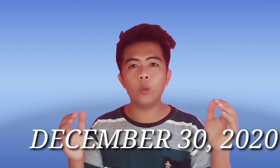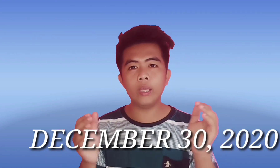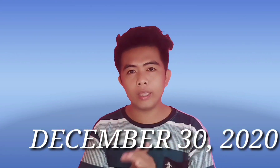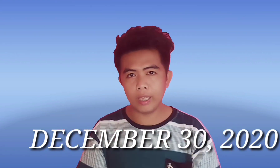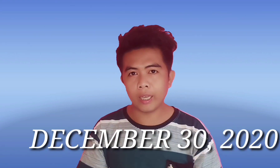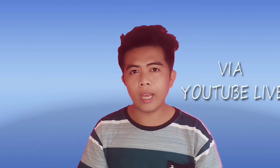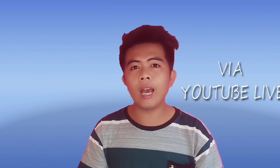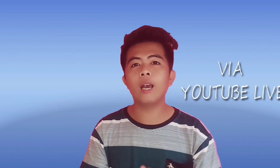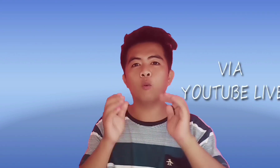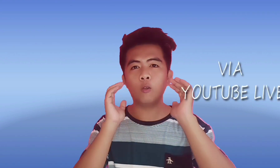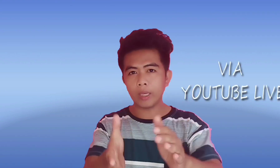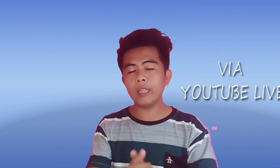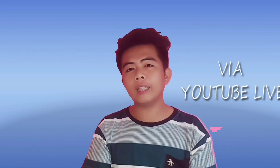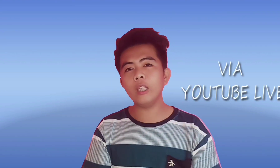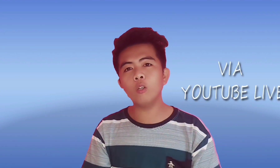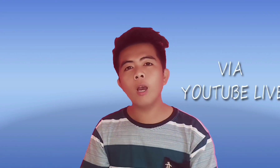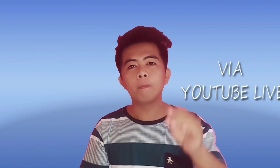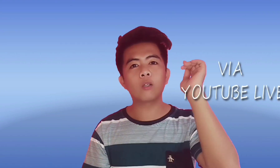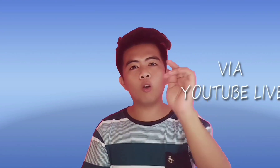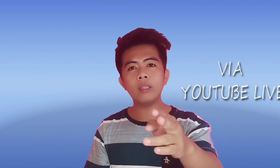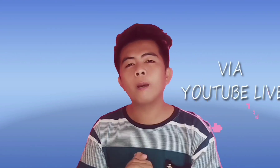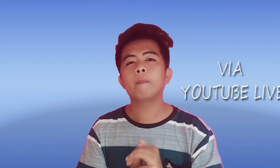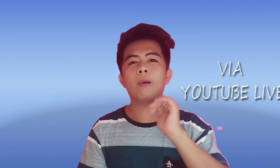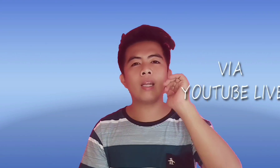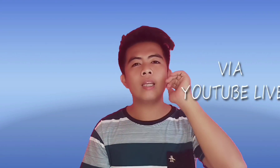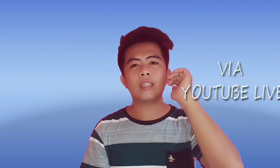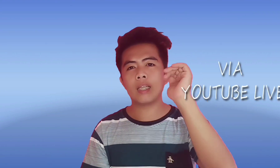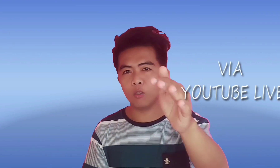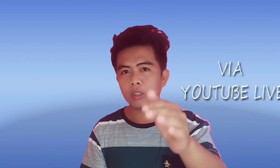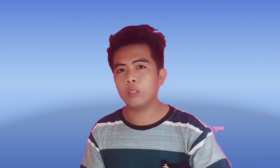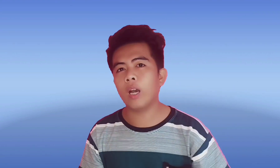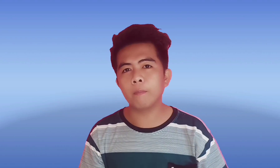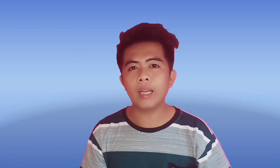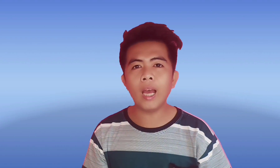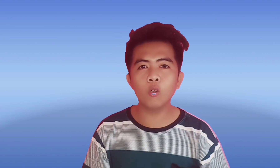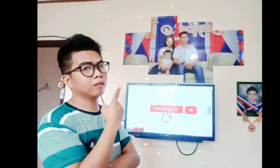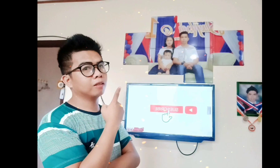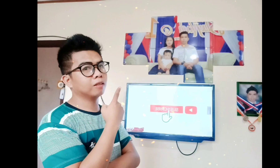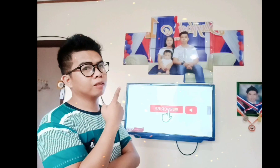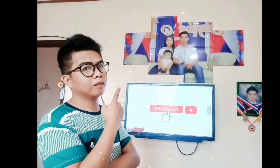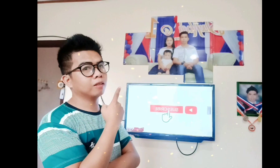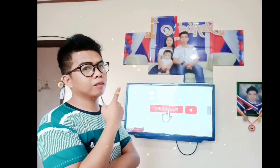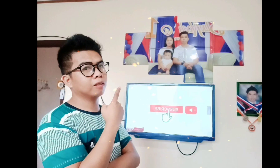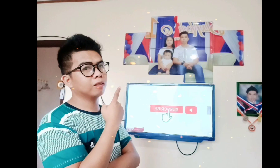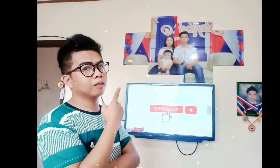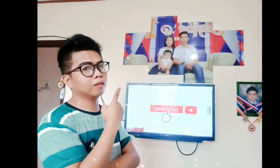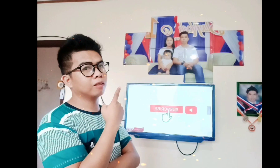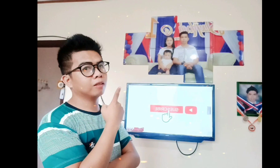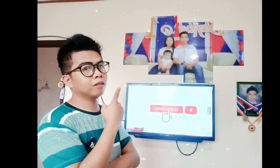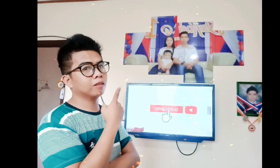December 30, 2020. Kaya ano pang hinihintay nyo? Mag-comment na para nang sa ganun kayo ay manalo ng